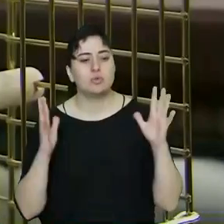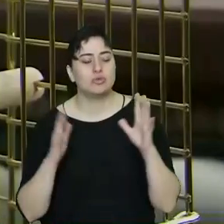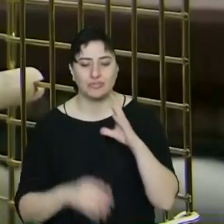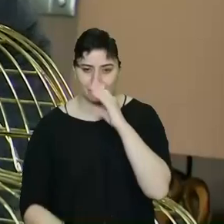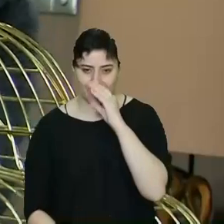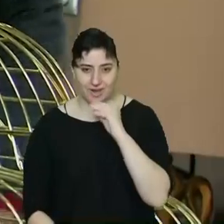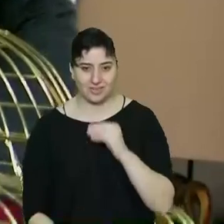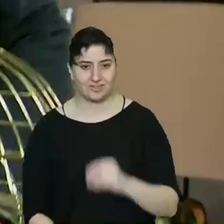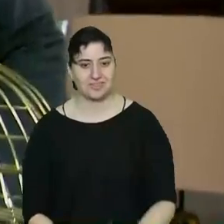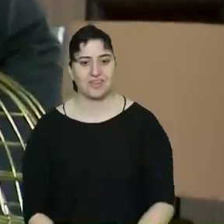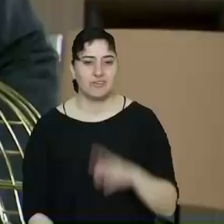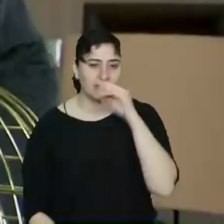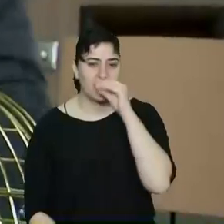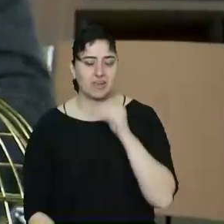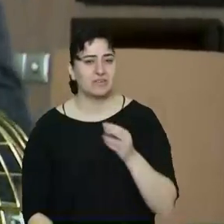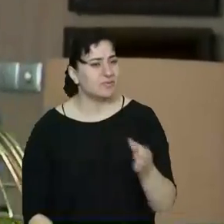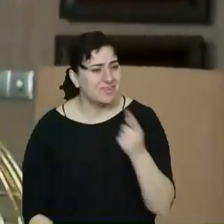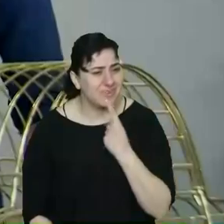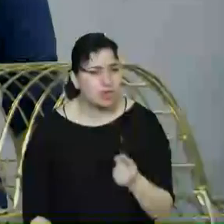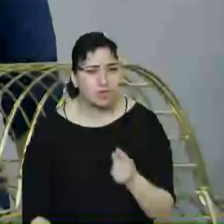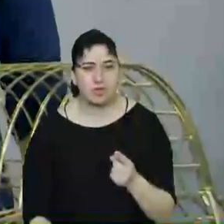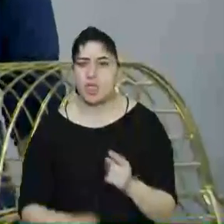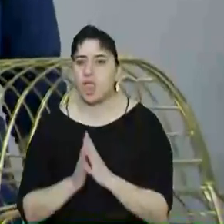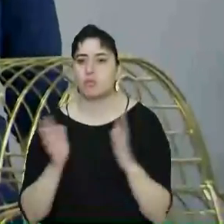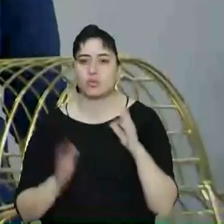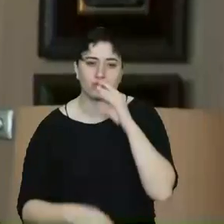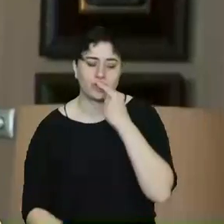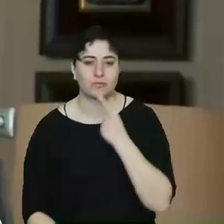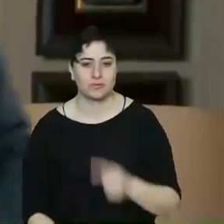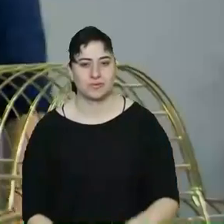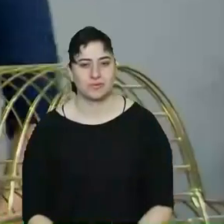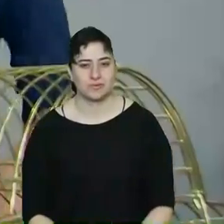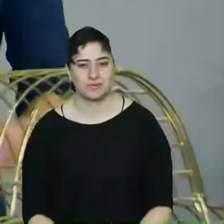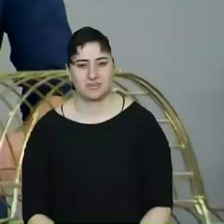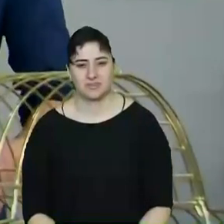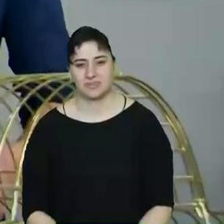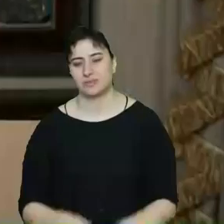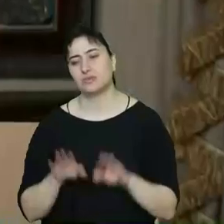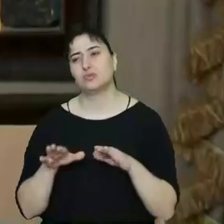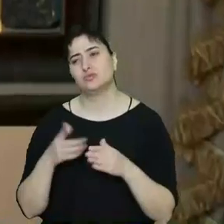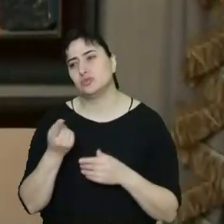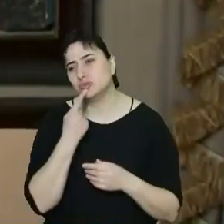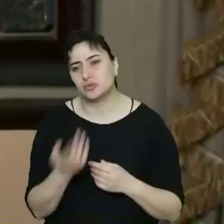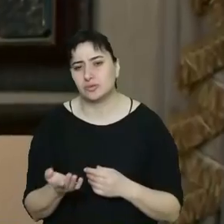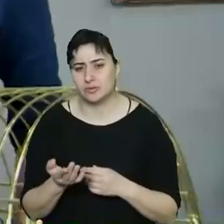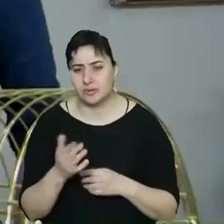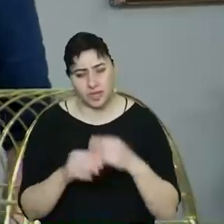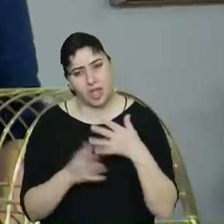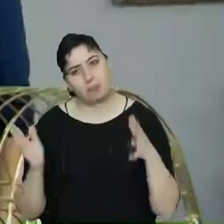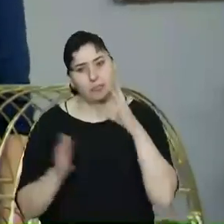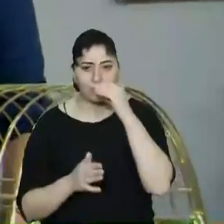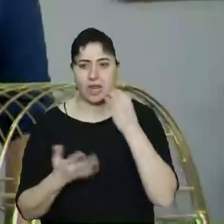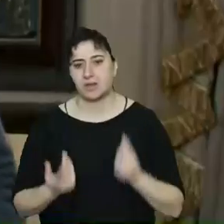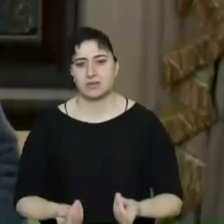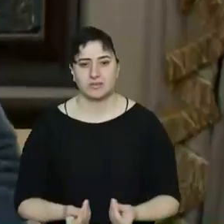Fener! Kan beynine sıçramış gibi irkildi. En büyük Fener diyor. Ay kuş diyor babişkocuğum. Ya en büyük fenermiş